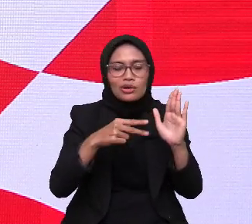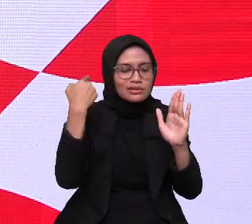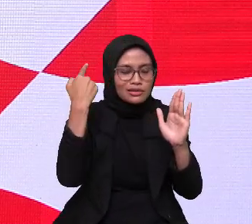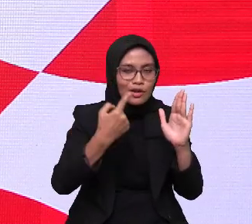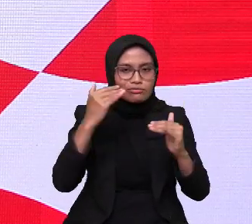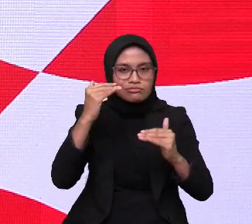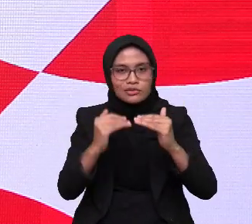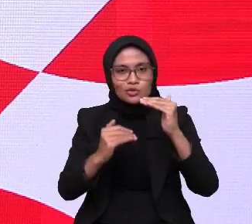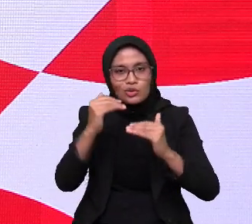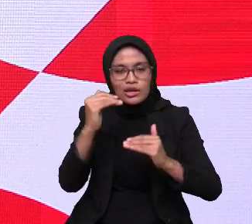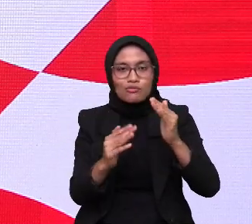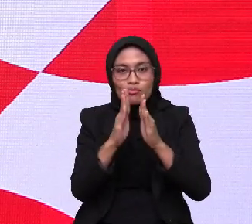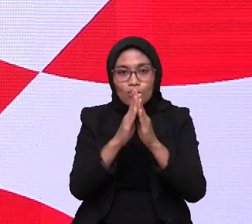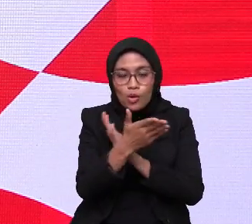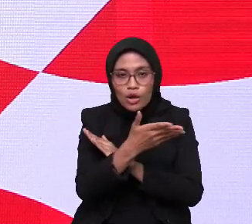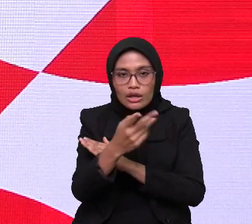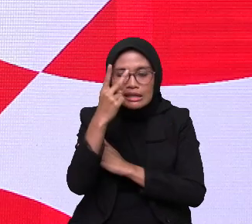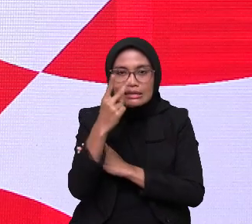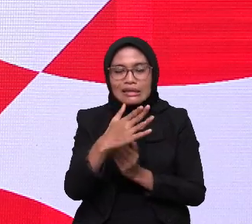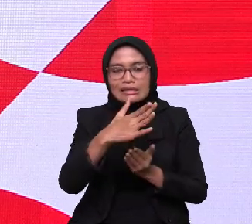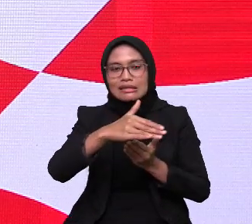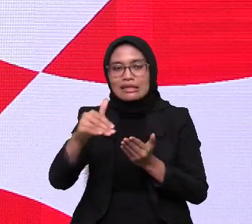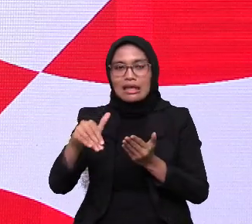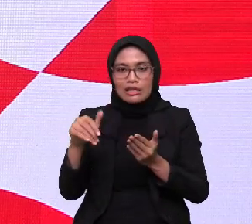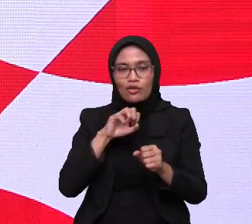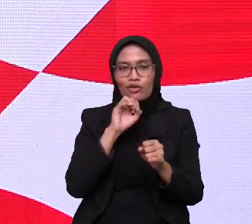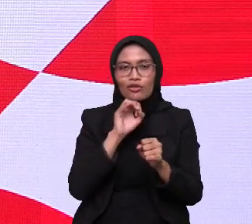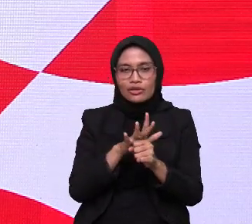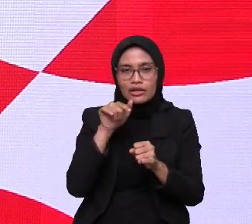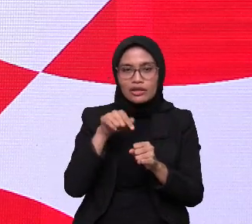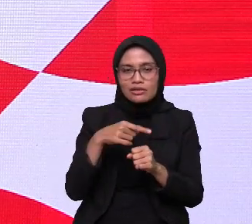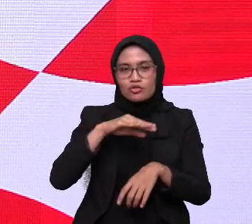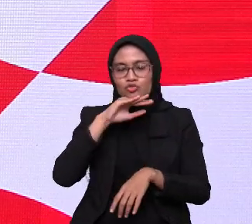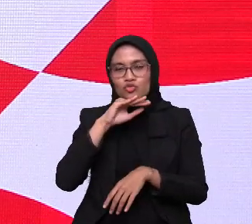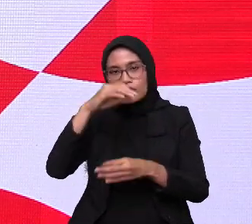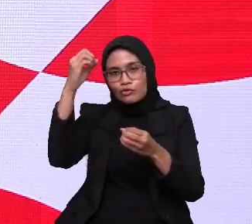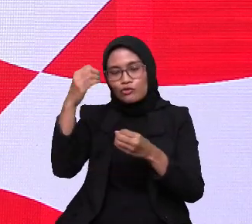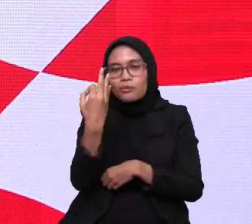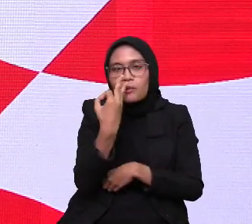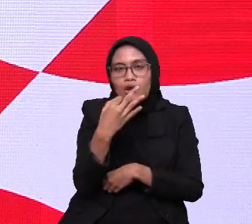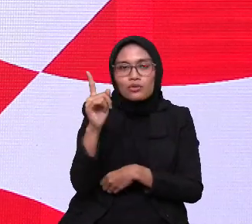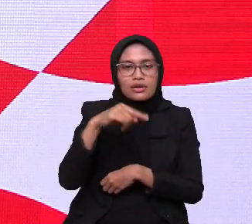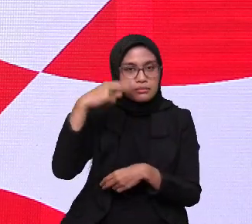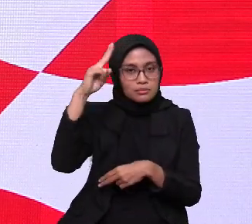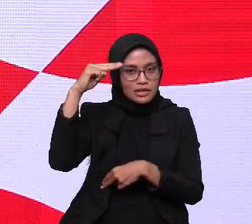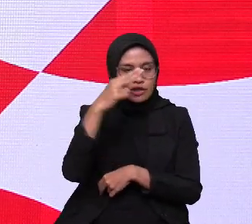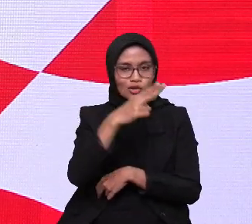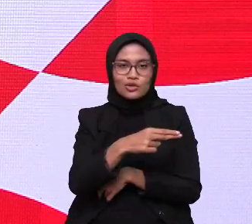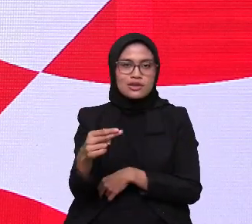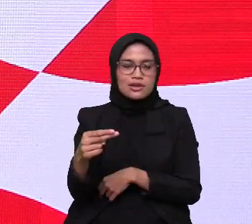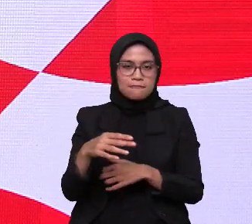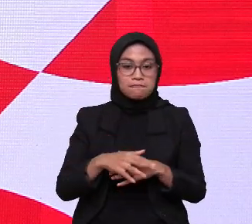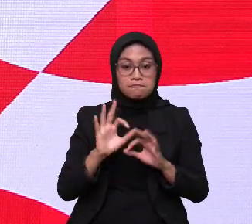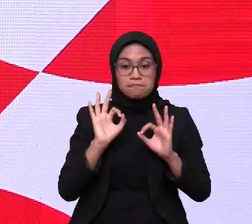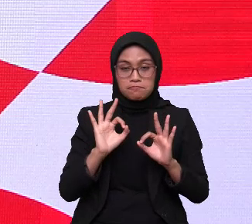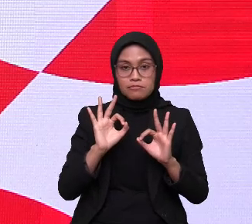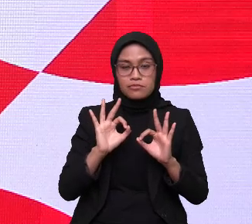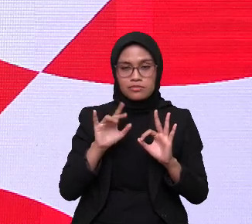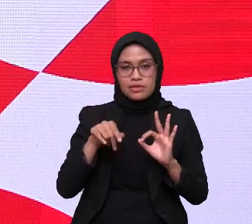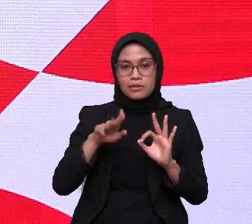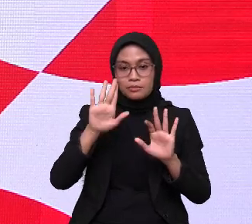memantau perkembangan coffee 19 dan update dari pemerintah terima kasih terima kasih proper tanyaan terakhir dari media yang sama